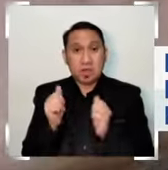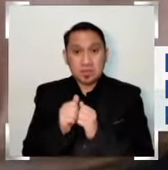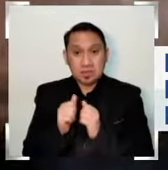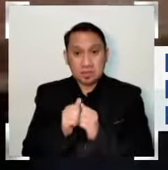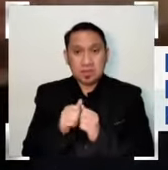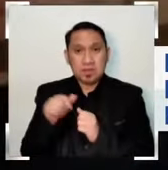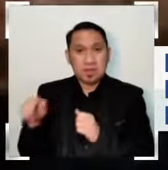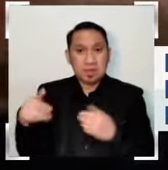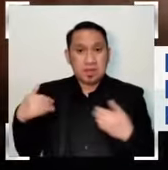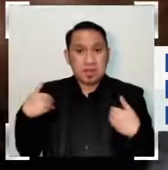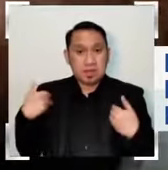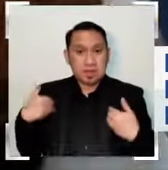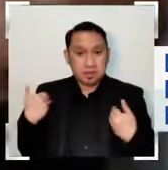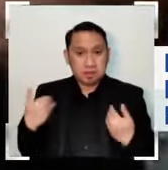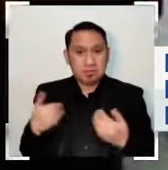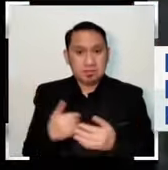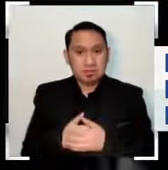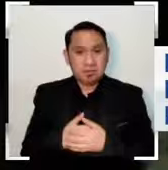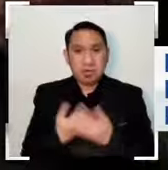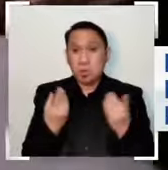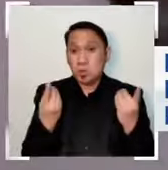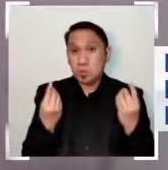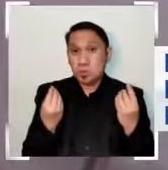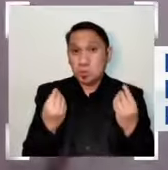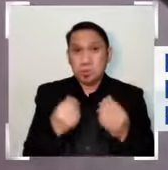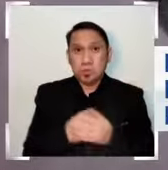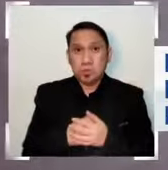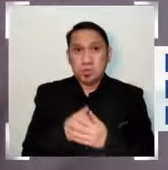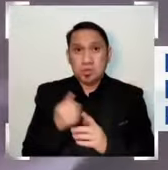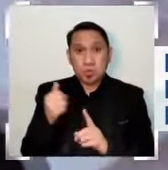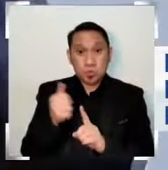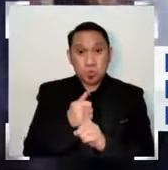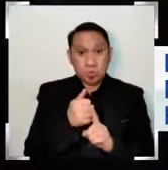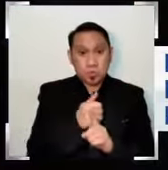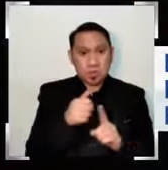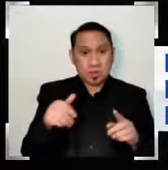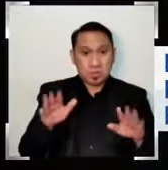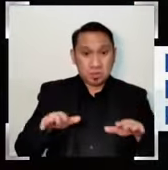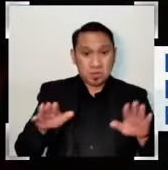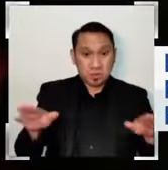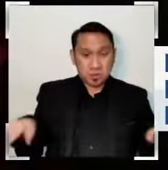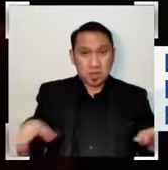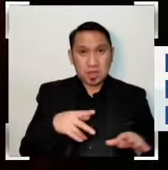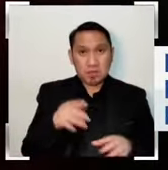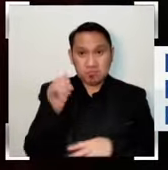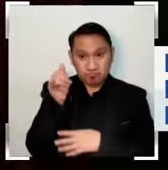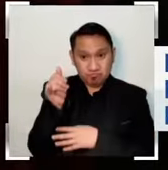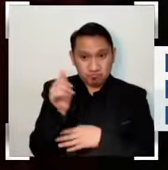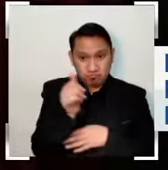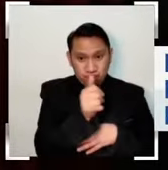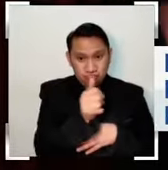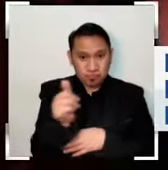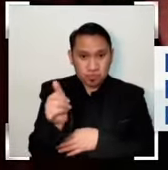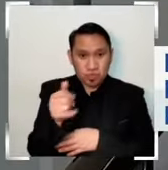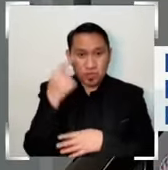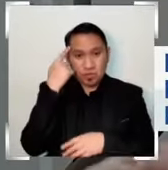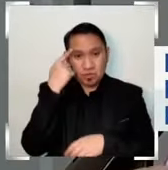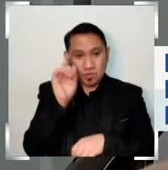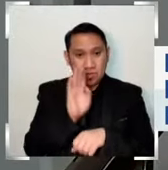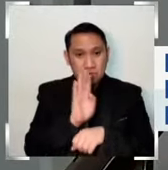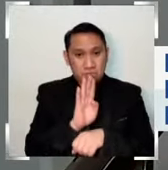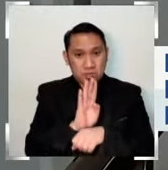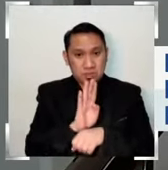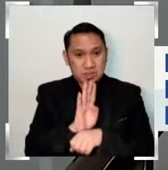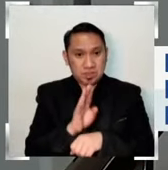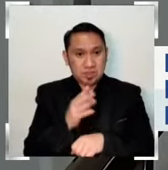de edad. Ang modus ng suspect, inaabuso ang mga kabataan habang binibidyohan para sa kanyang negosyong online kalaswaan.